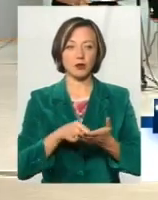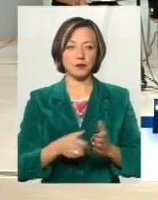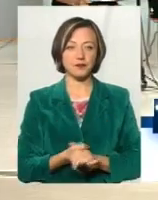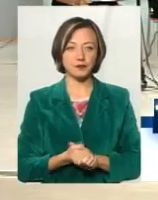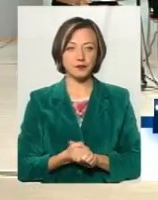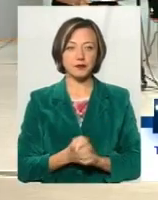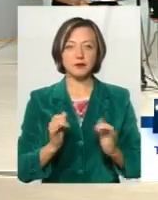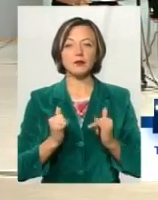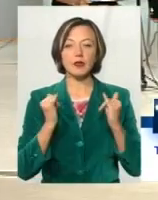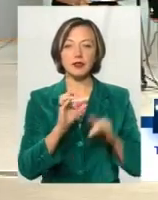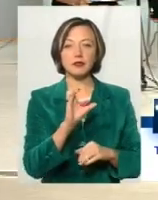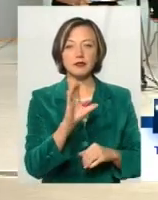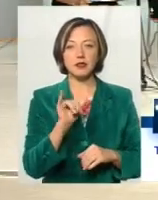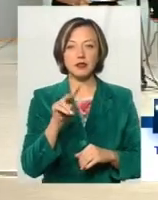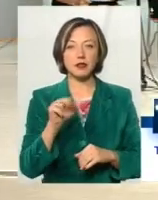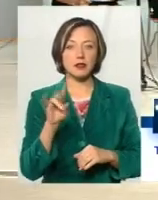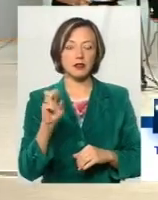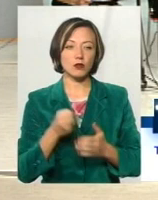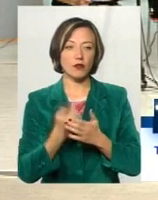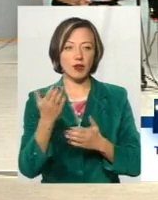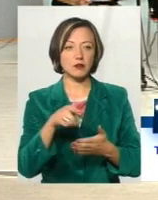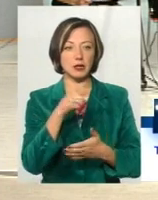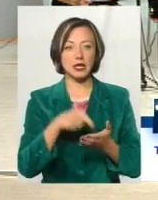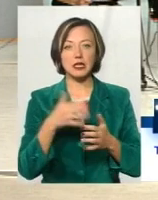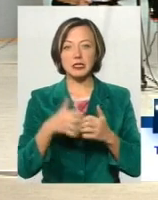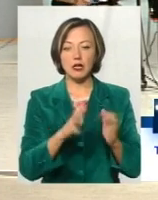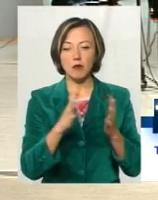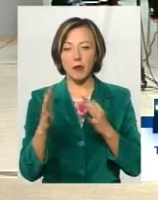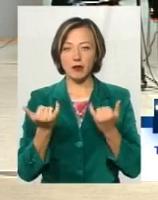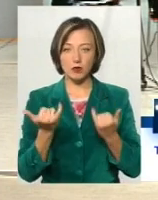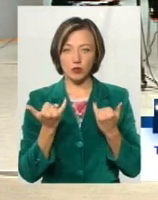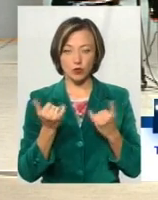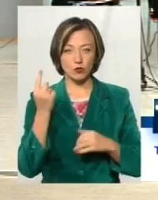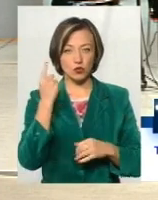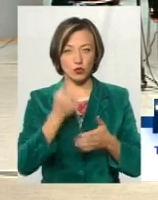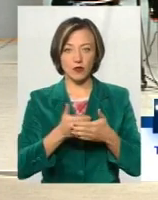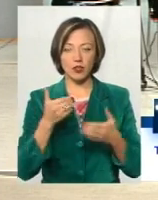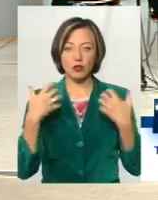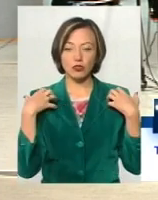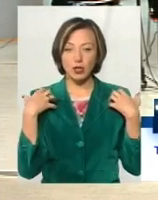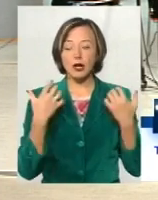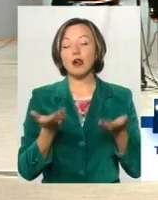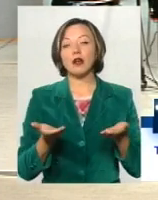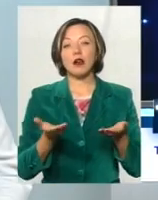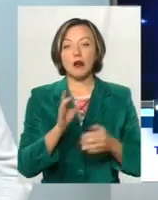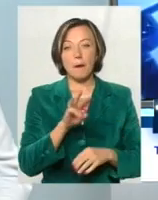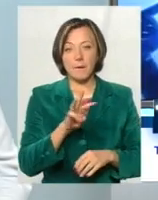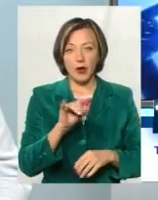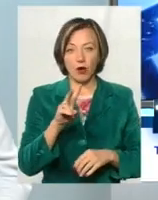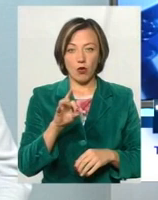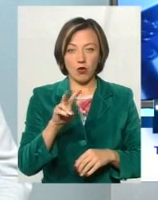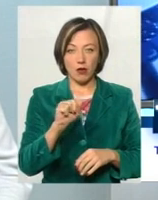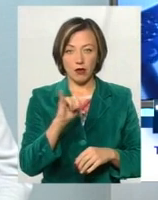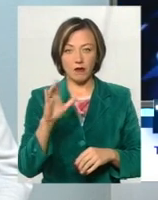Пані Світлано, наступне в мене питання до вас. Серед тих моментів, які тільки що ми почули від Романа Миколаєва, скажіть, чи дійсно